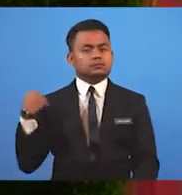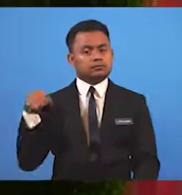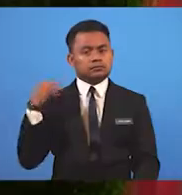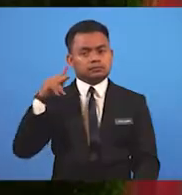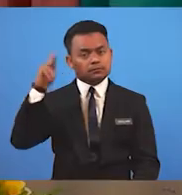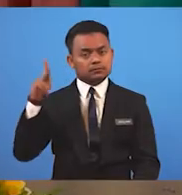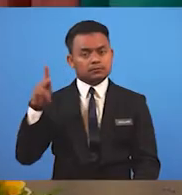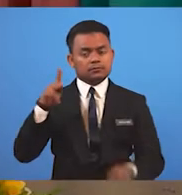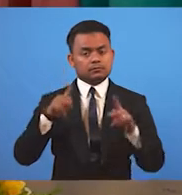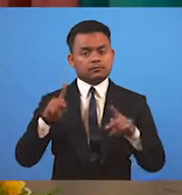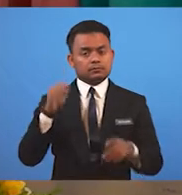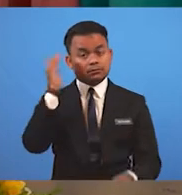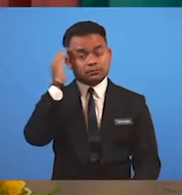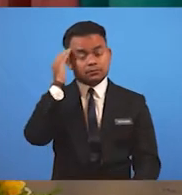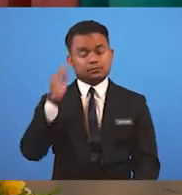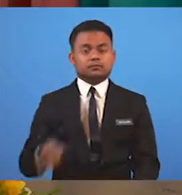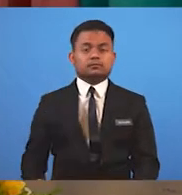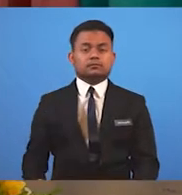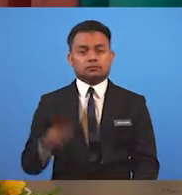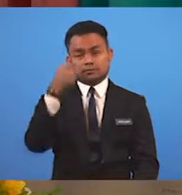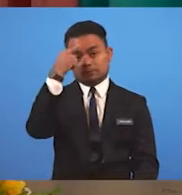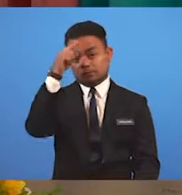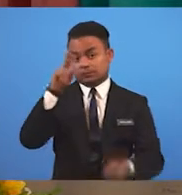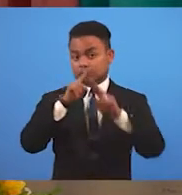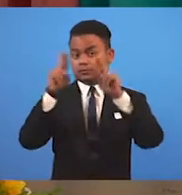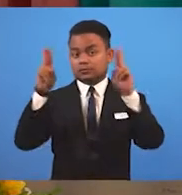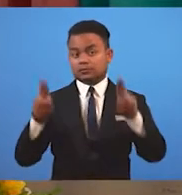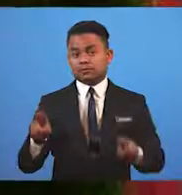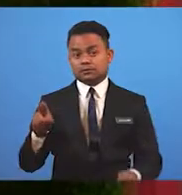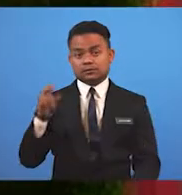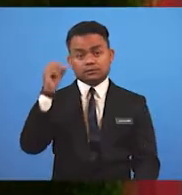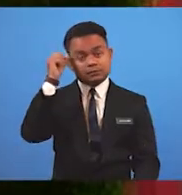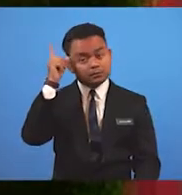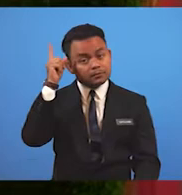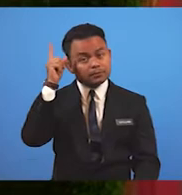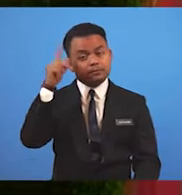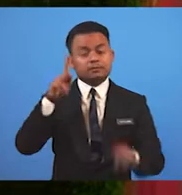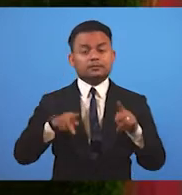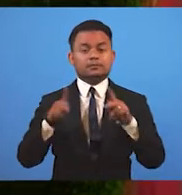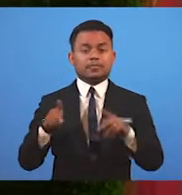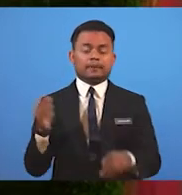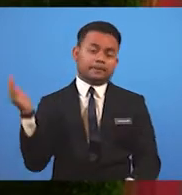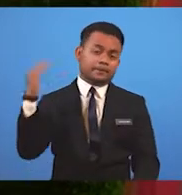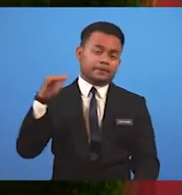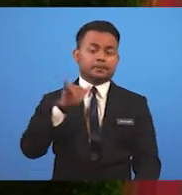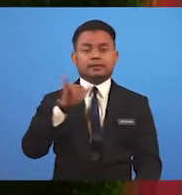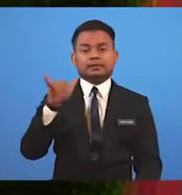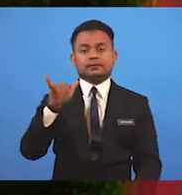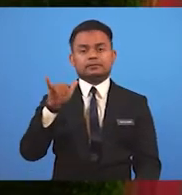jelas? Untuk menguji sedikit kefahaman para pelajar, mari kita sama-sama cuba